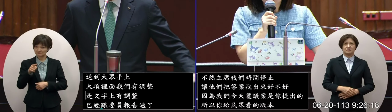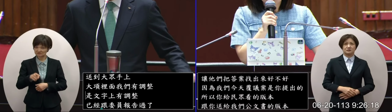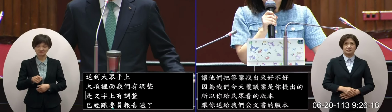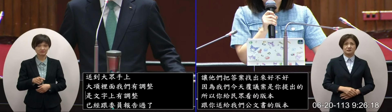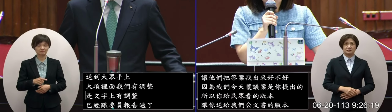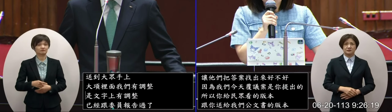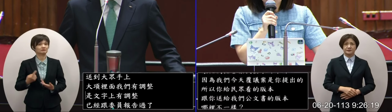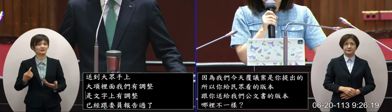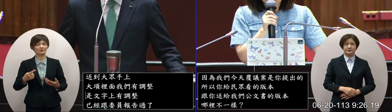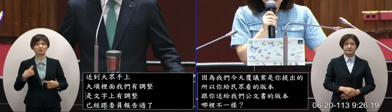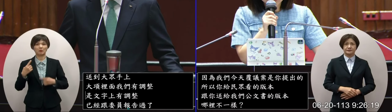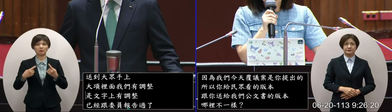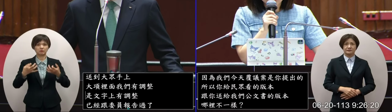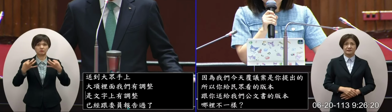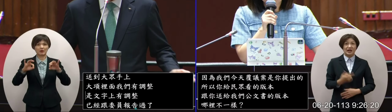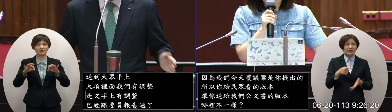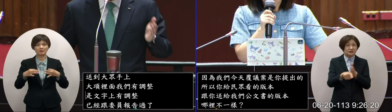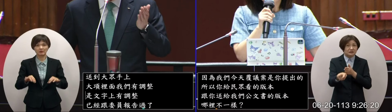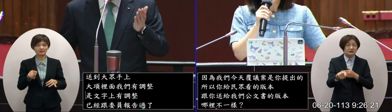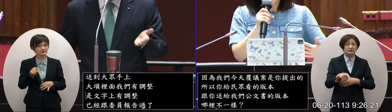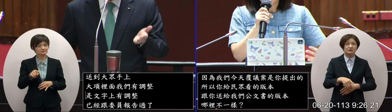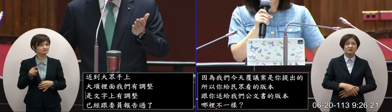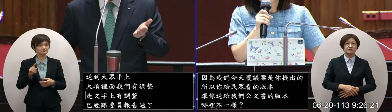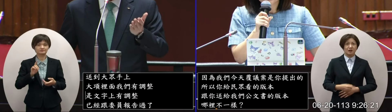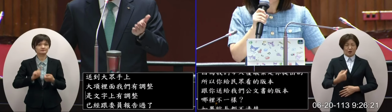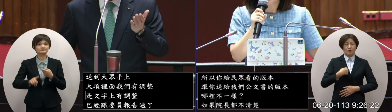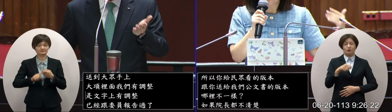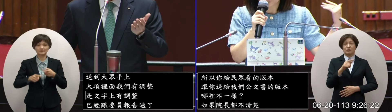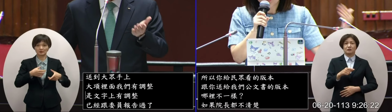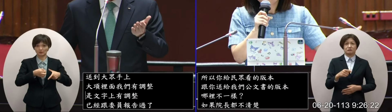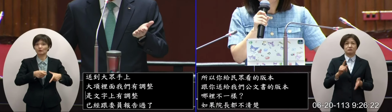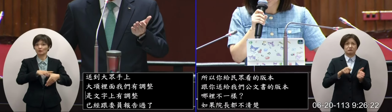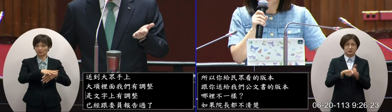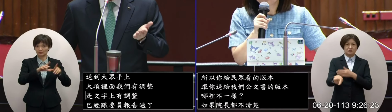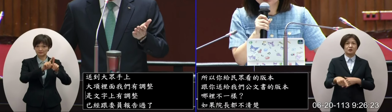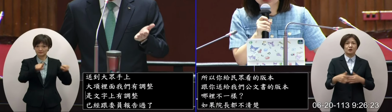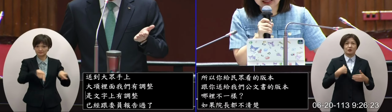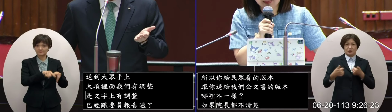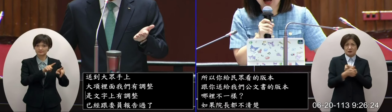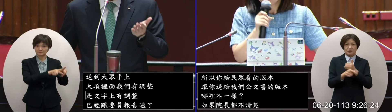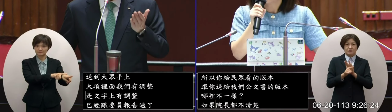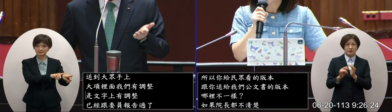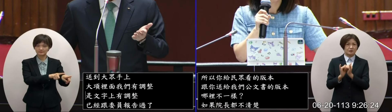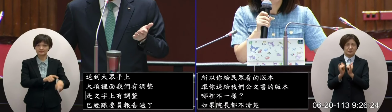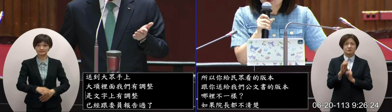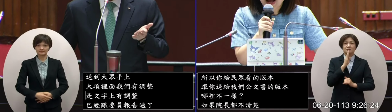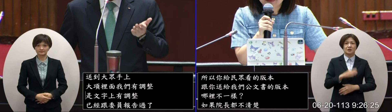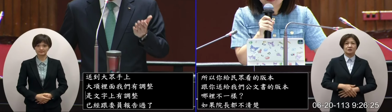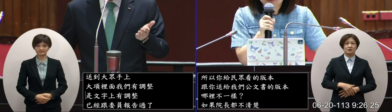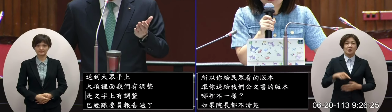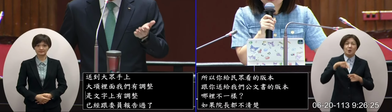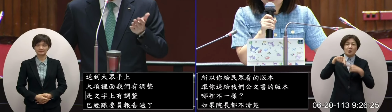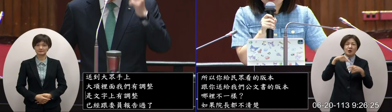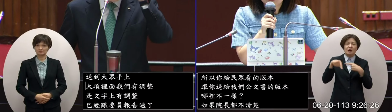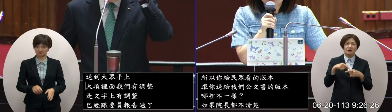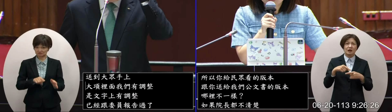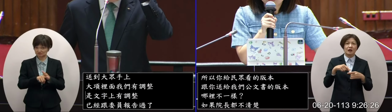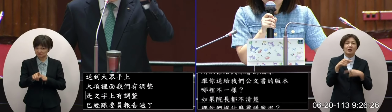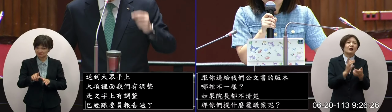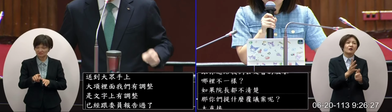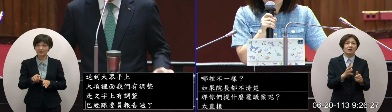这种定义太直接了。 太直接， 当然是以 我当然很直接啊，我代表人民，我还能不直接吗？我要多委婉？ 直接要